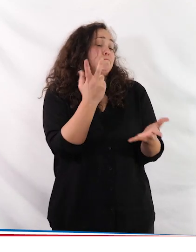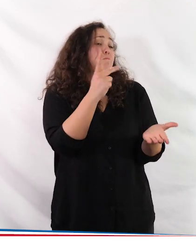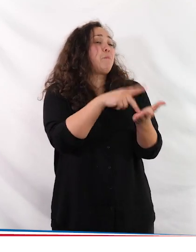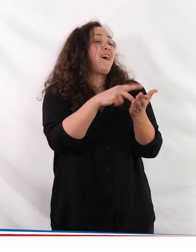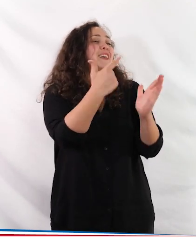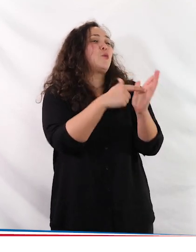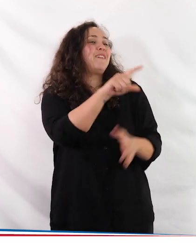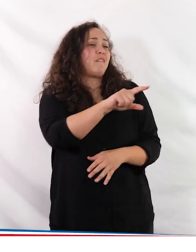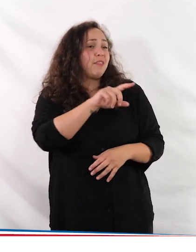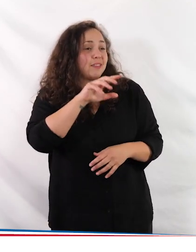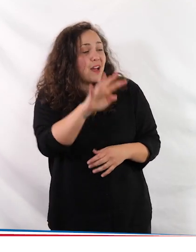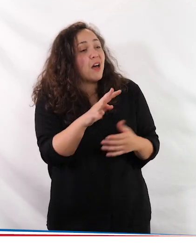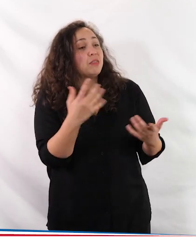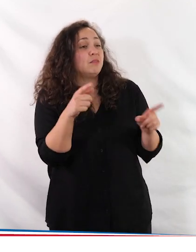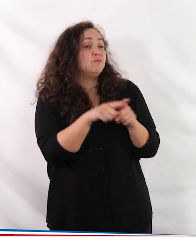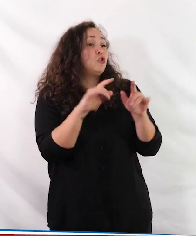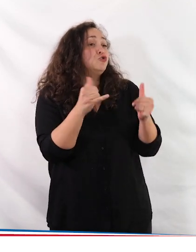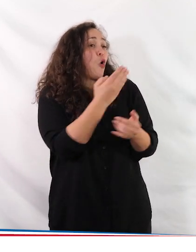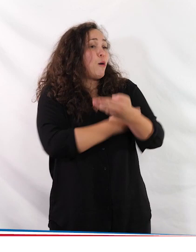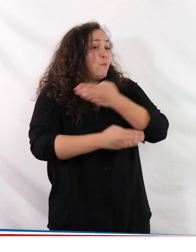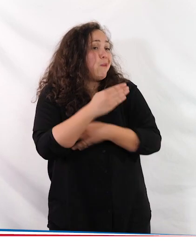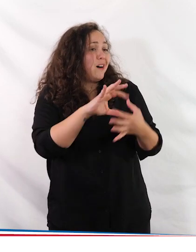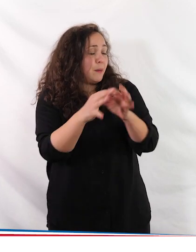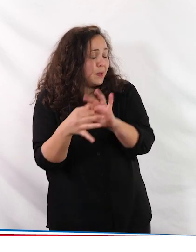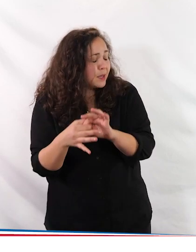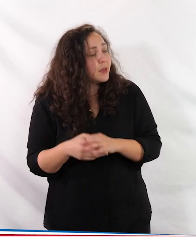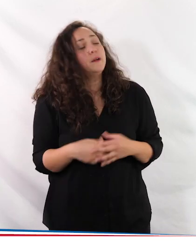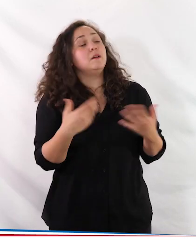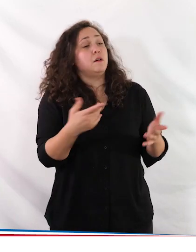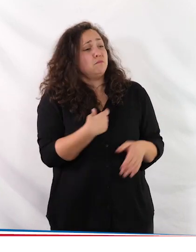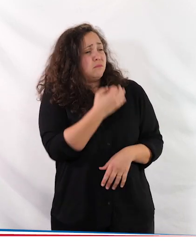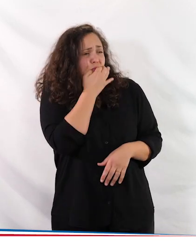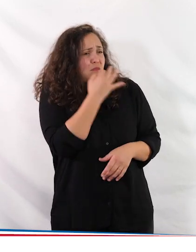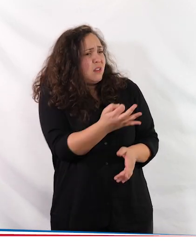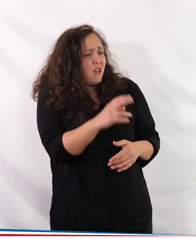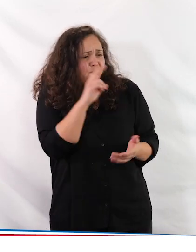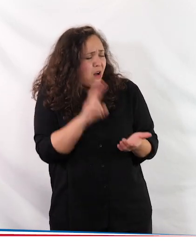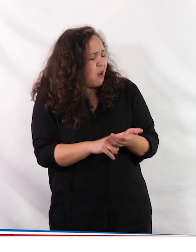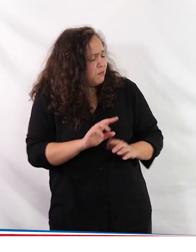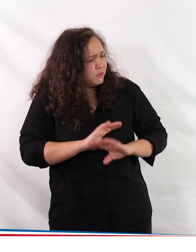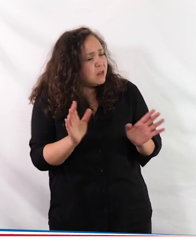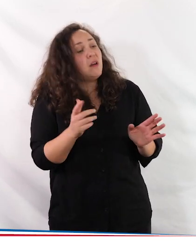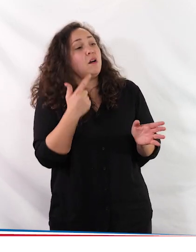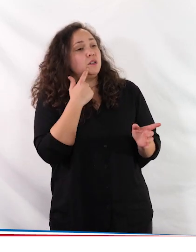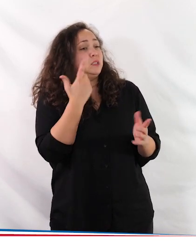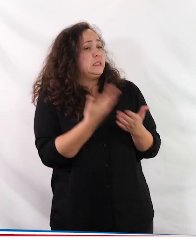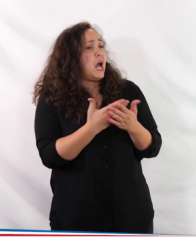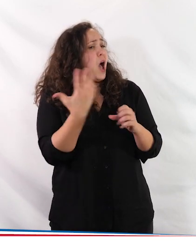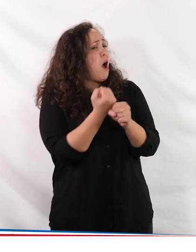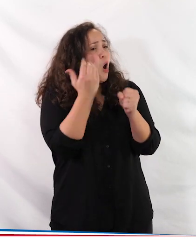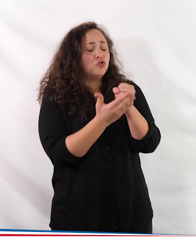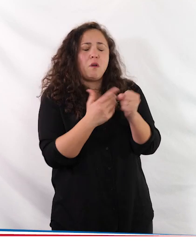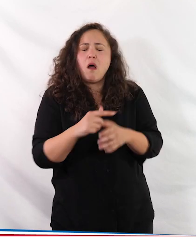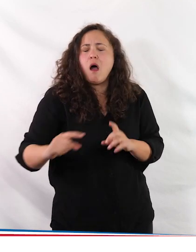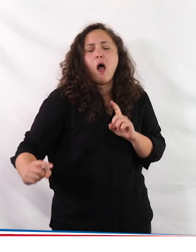porter dans le cadre de Paris 2024 et des Jeux paralympiques. Je le dis, moi je pense